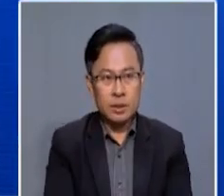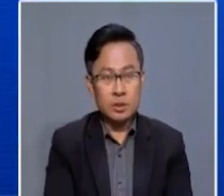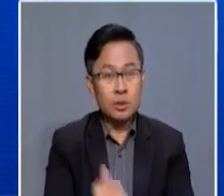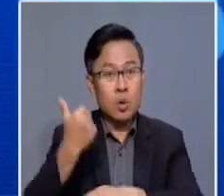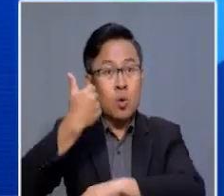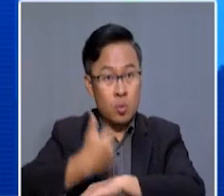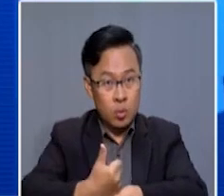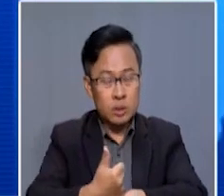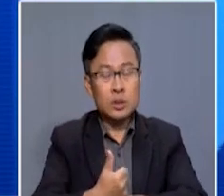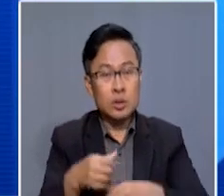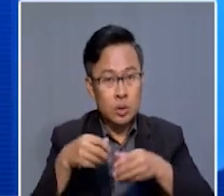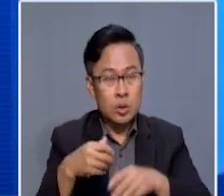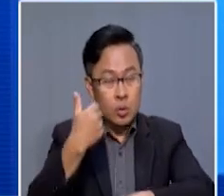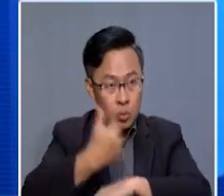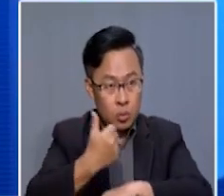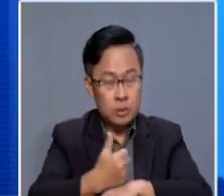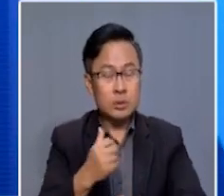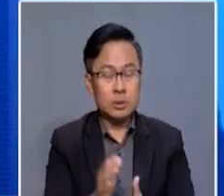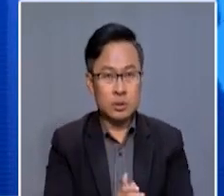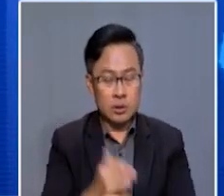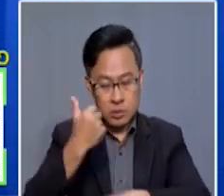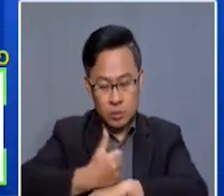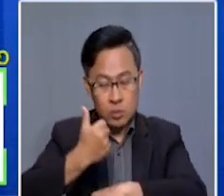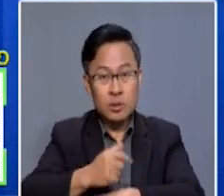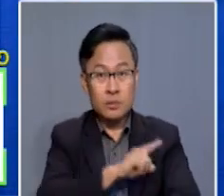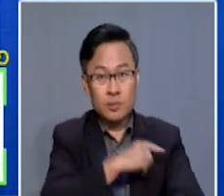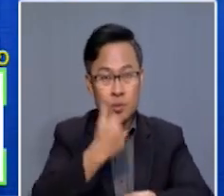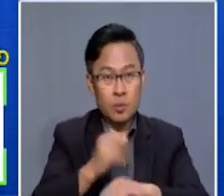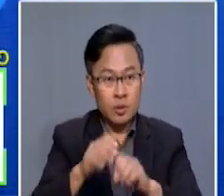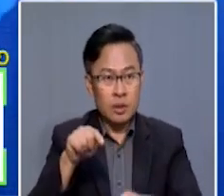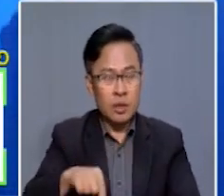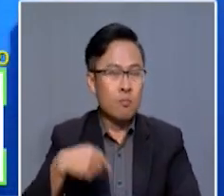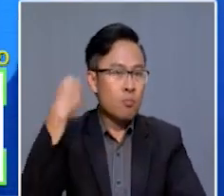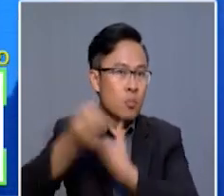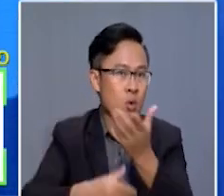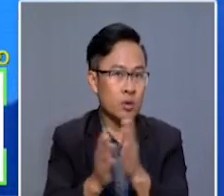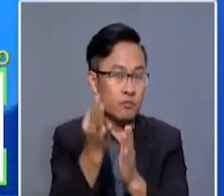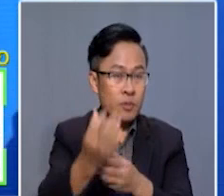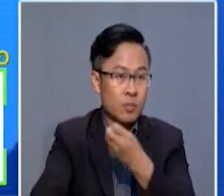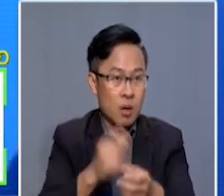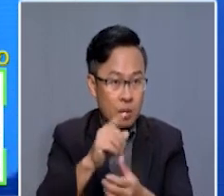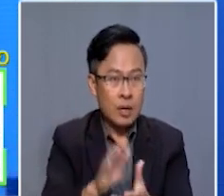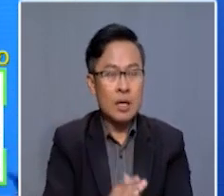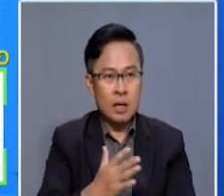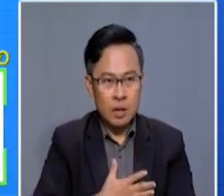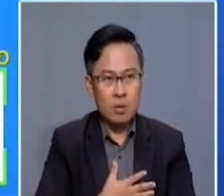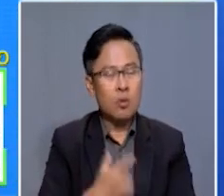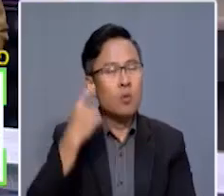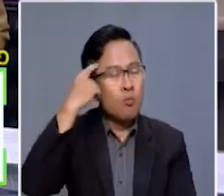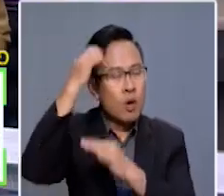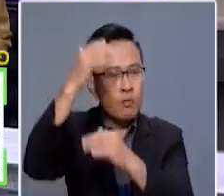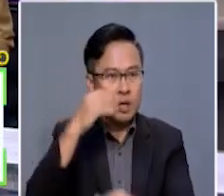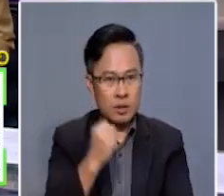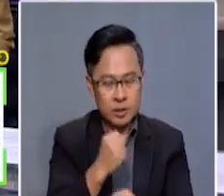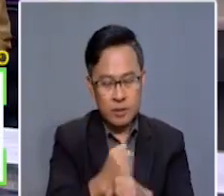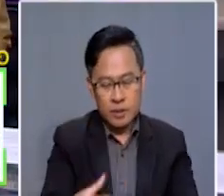คะที่ไปกับน้อง ๆ 12ชีวิตนะคะหมูป่าอะคาเดมี่เนี่ยเขาเคยโพสต์ใน Facebook มาก่อนนะว่าเขาฝันว่าจะพาน้อง